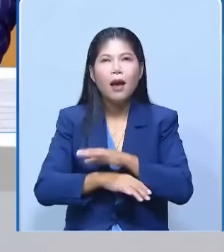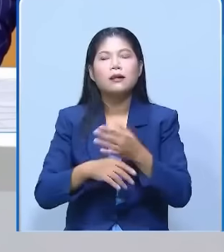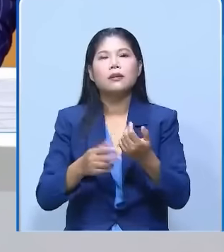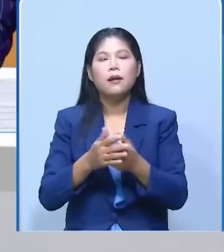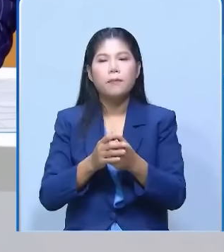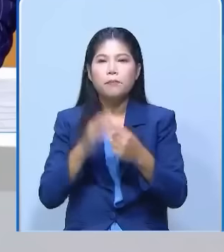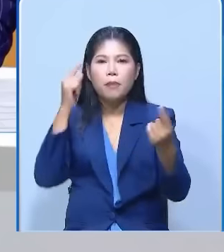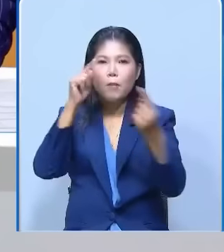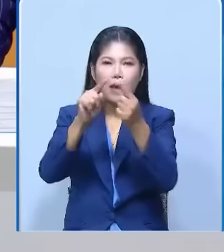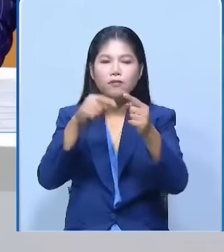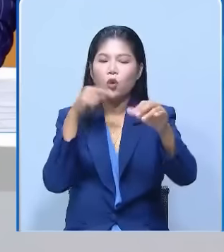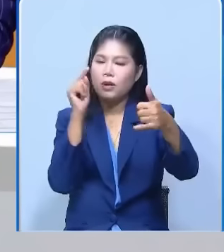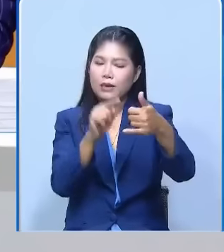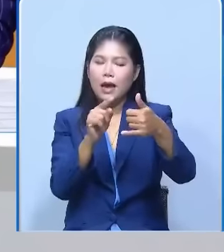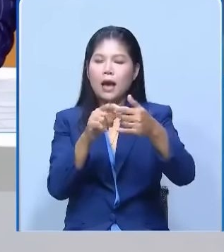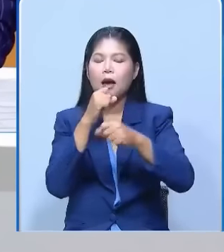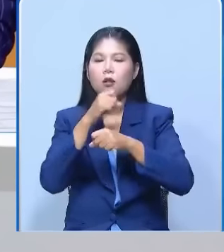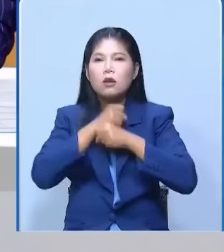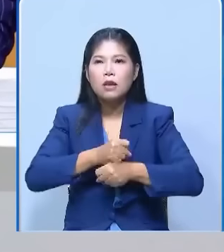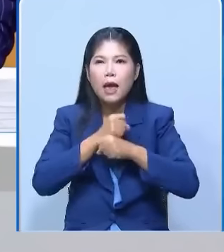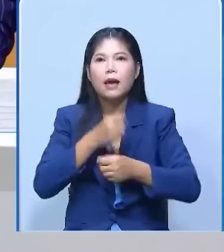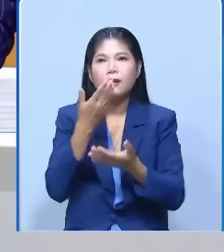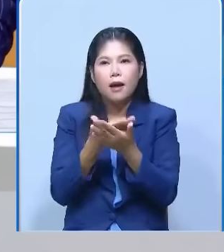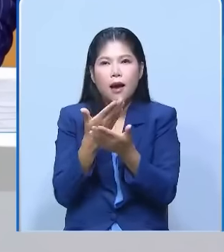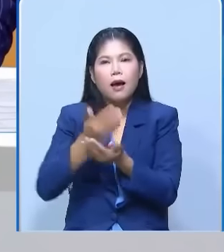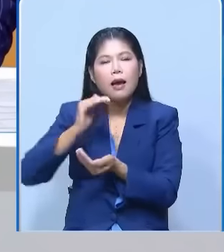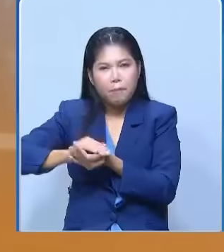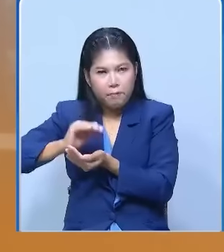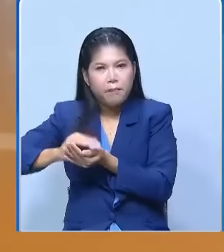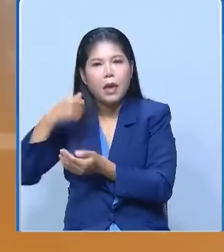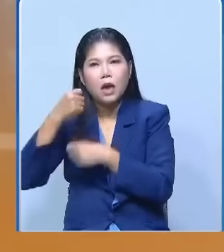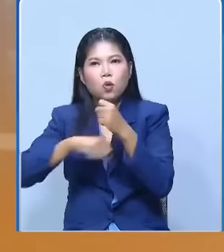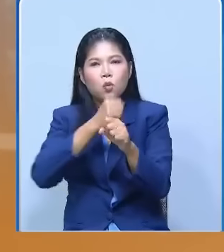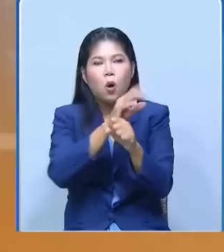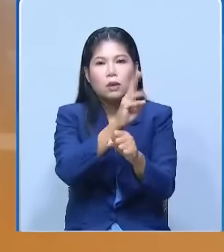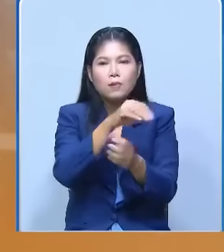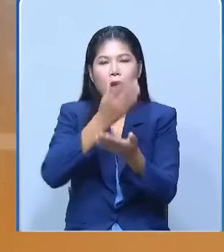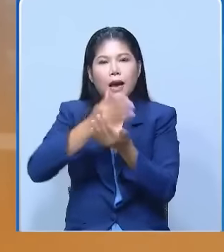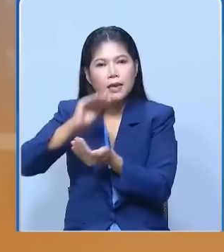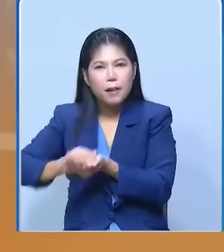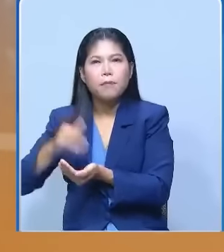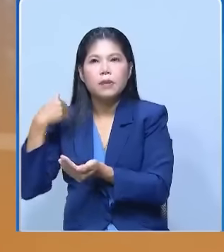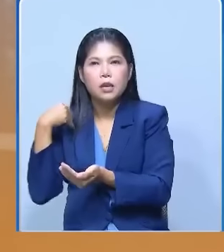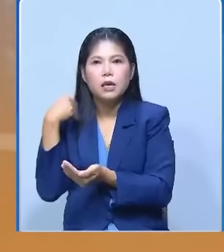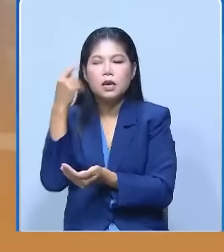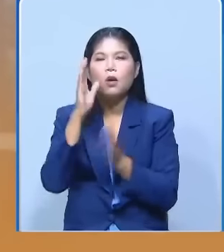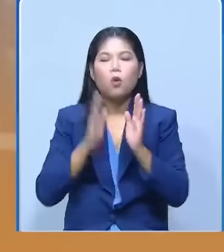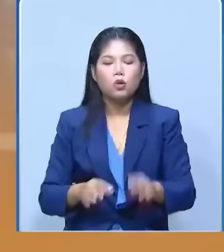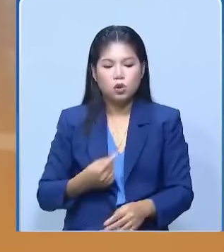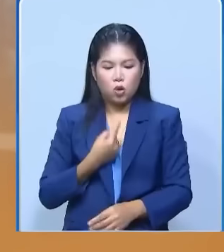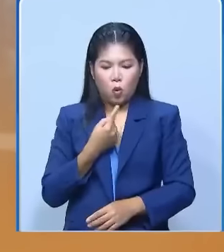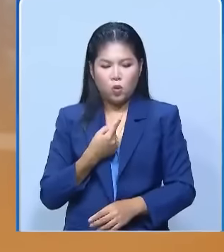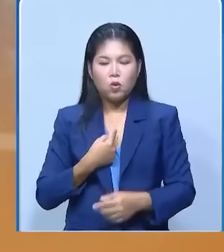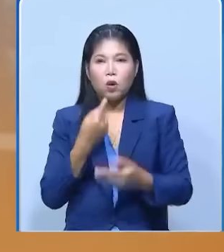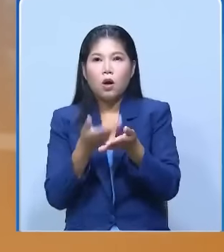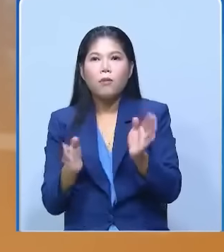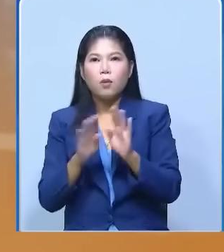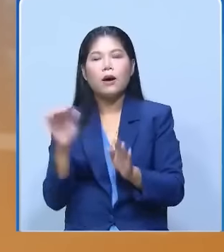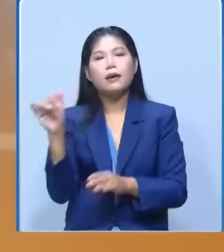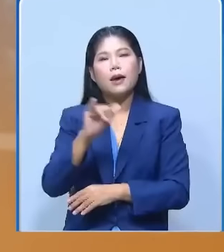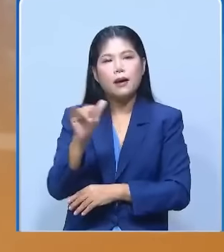าไปเลยว่าคนเนี่ยเป็นวัยเกษียณมีเงินเก็บใช่ไหมแล้วก็บางคนก็จะหาคนโสดหรือว่าคนที่แบบเหมือนอยู่คนเดียวอะไรเง ี้ ย ยังไม่มีครอบครัว